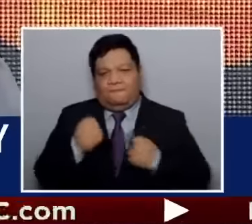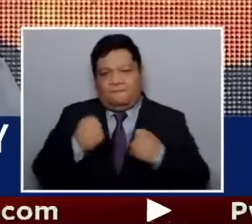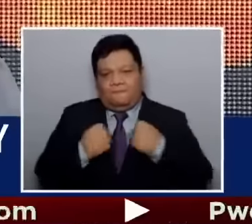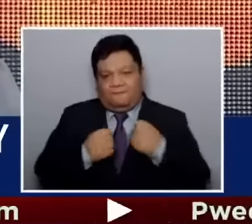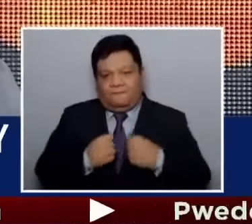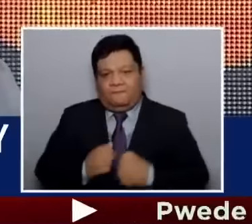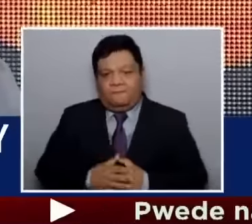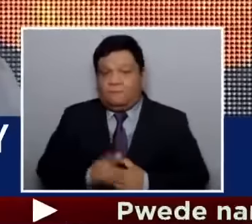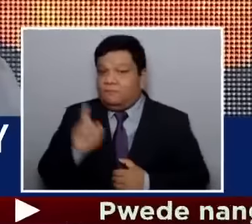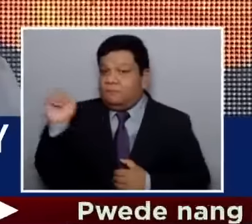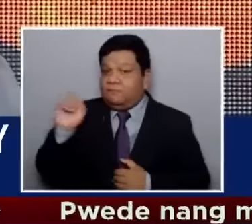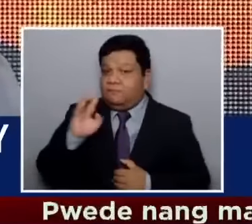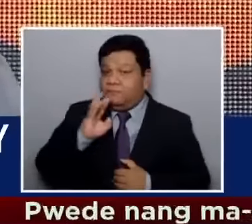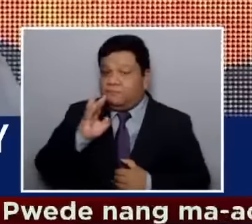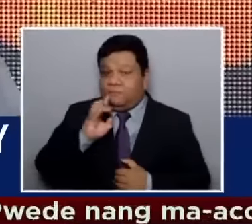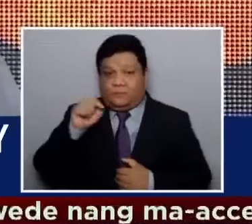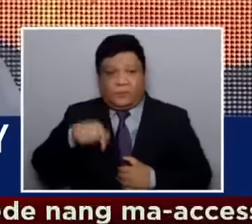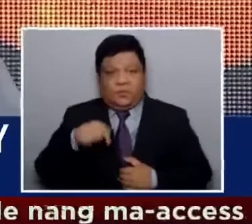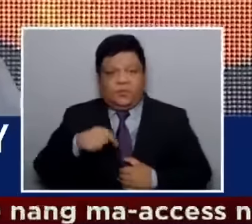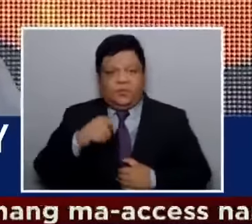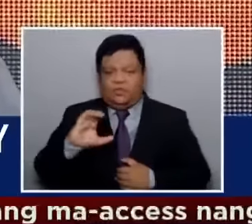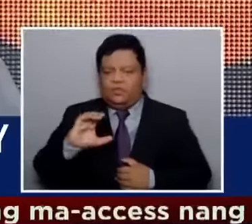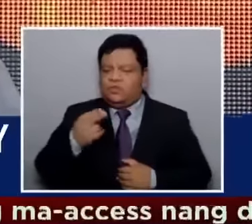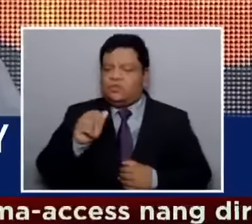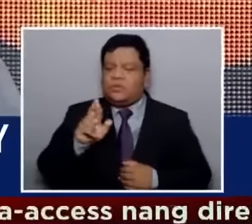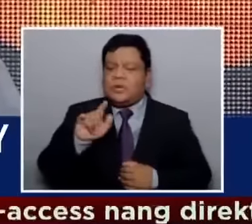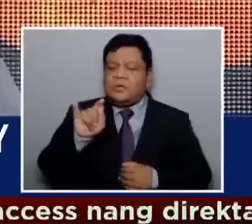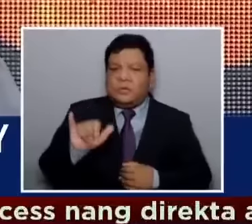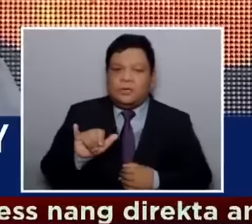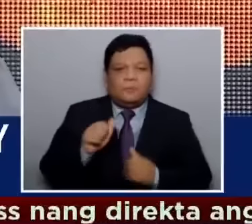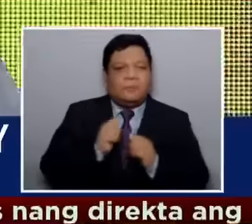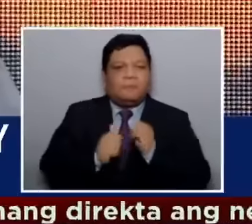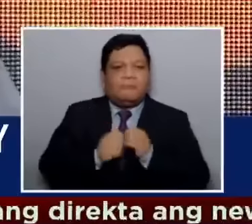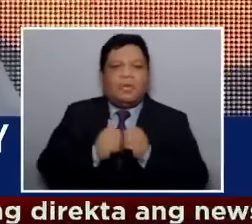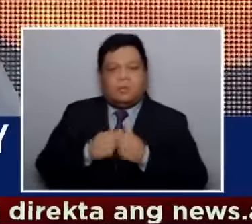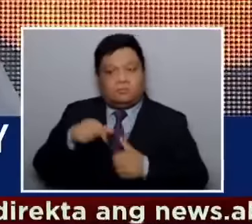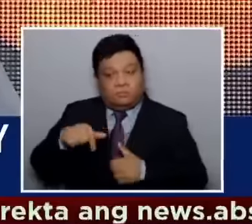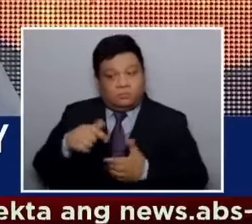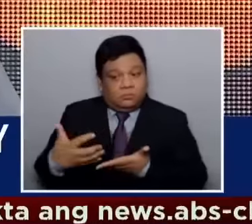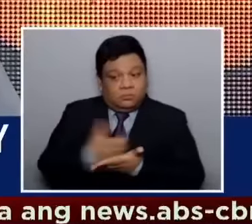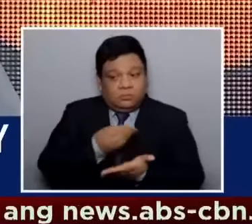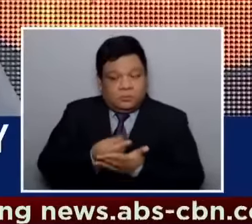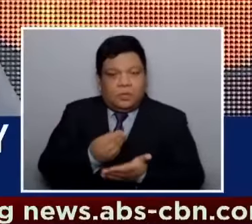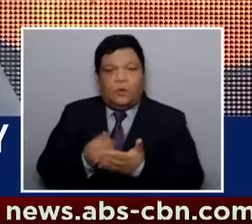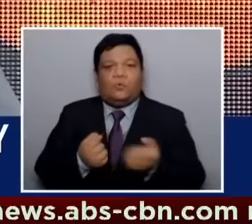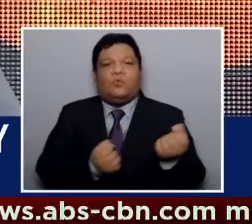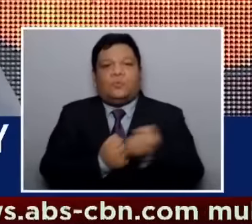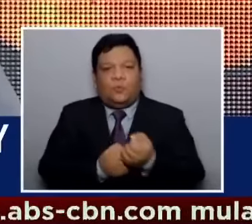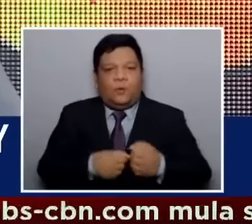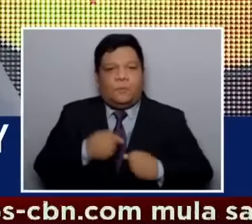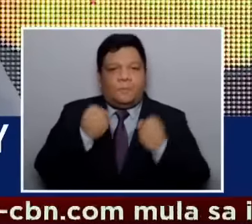isang charity event na para makatulong tayo ng mas marami pang tao. So